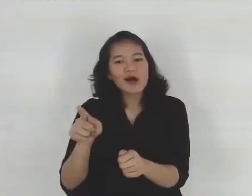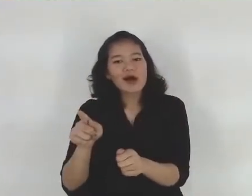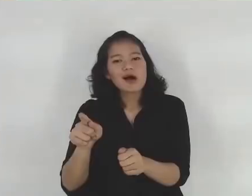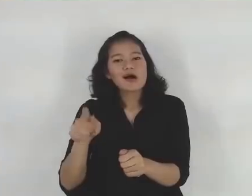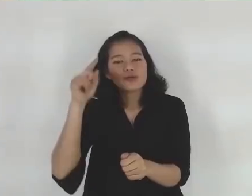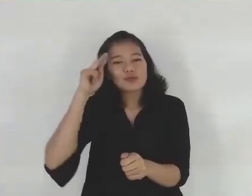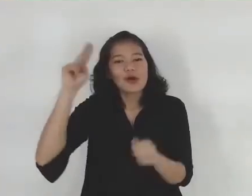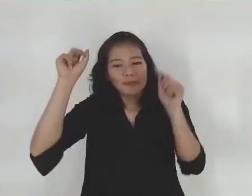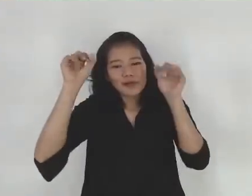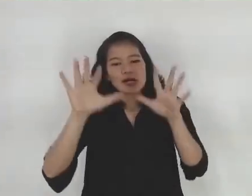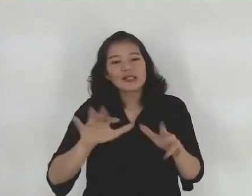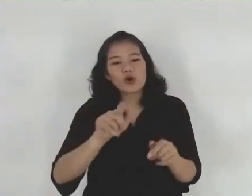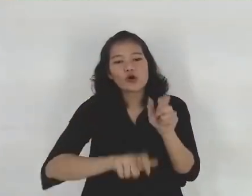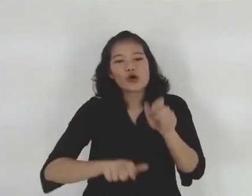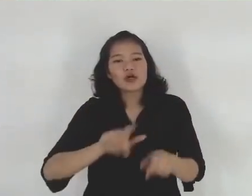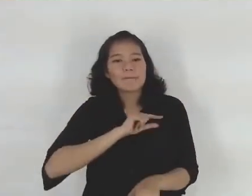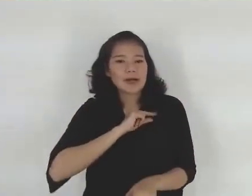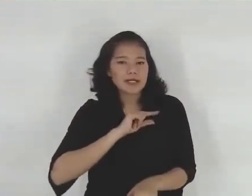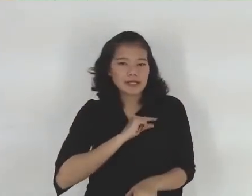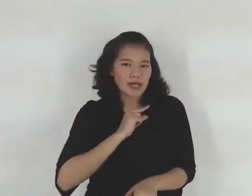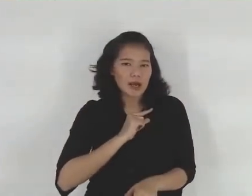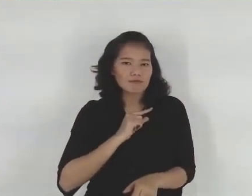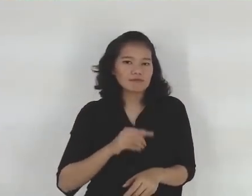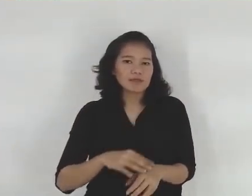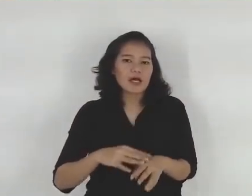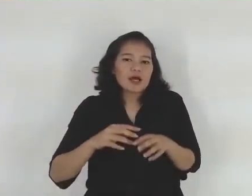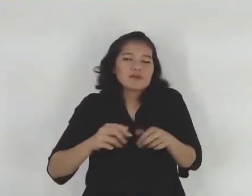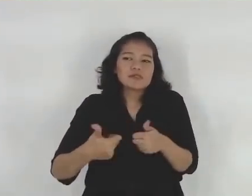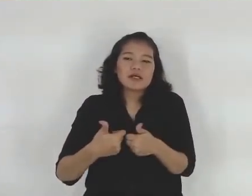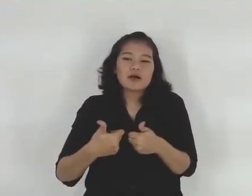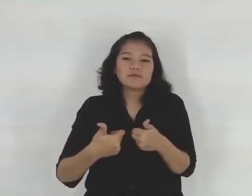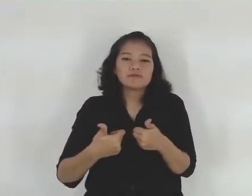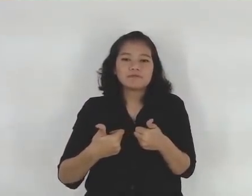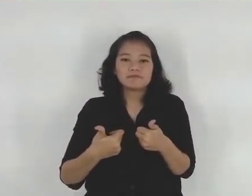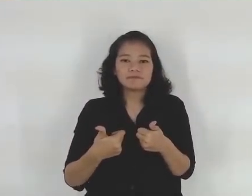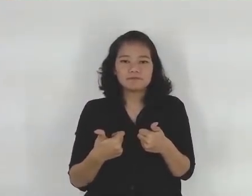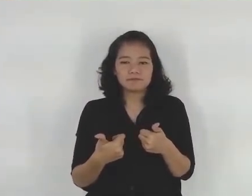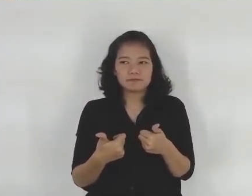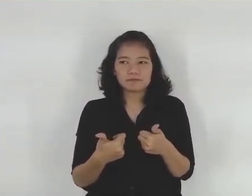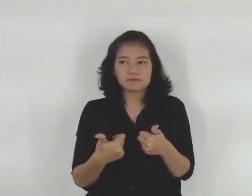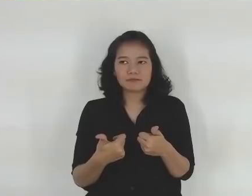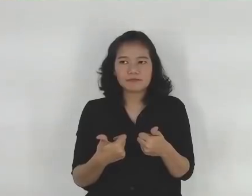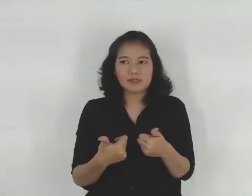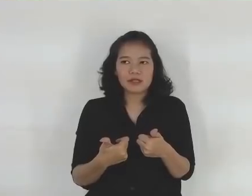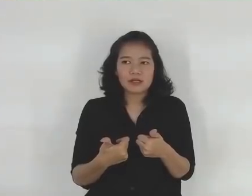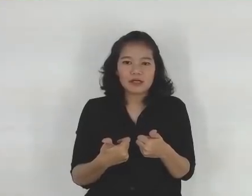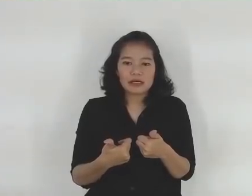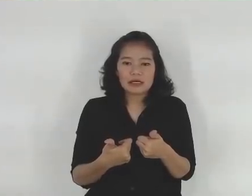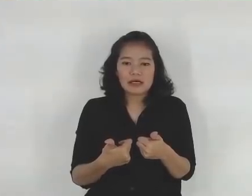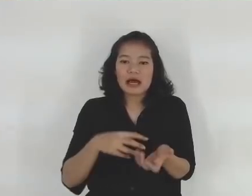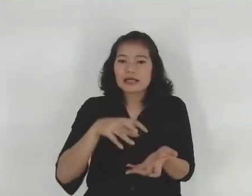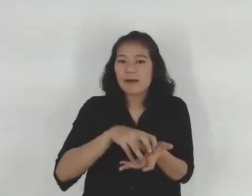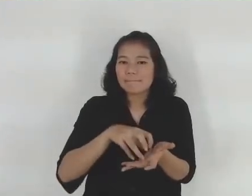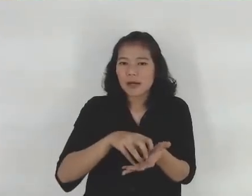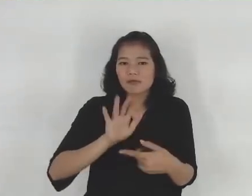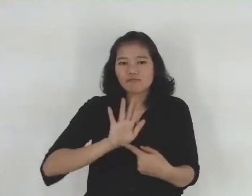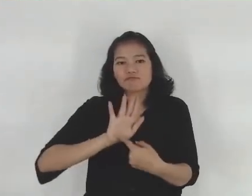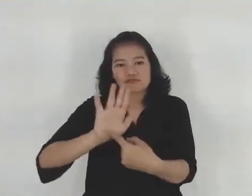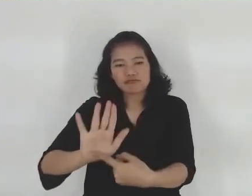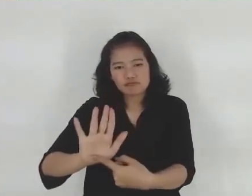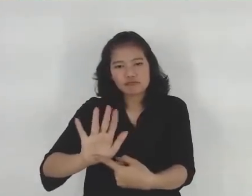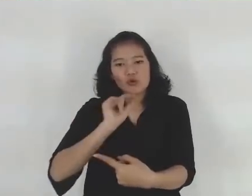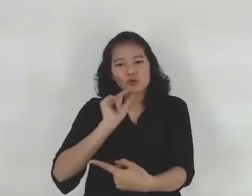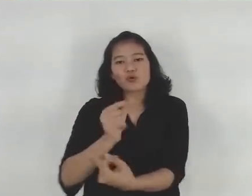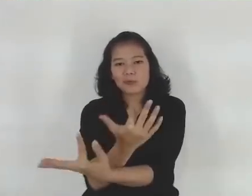bekerja di belakangnya Bapak biarlah boleh menjadi tempat untuk bersaksi bagi